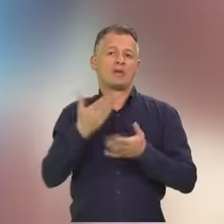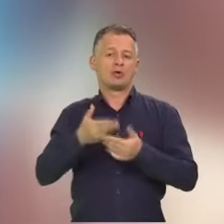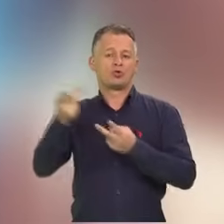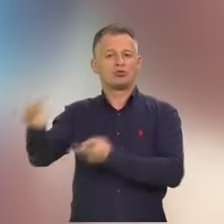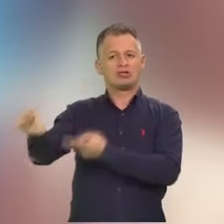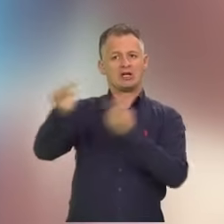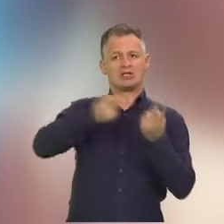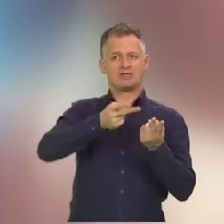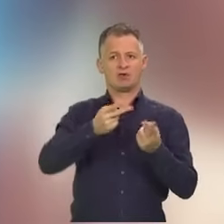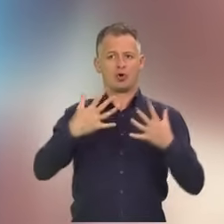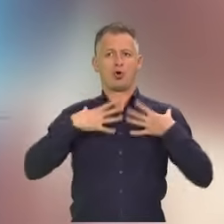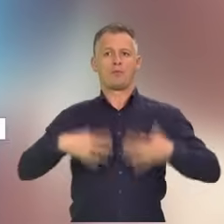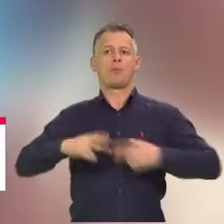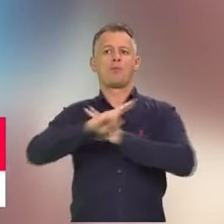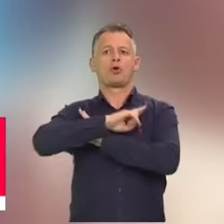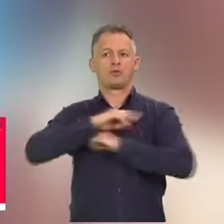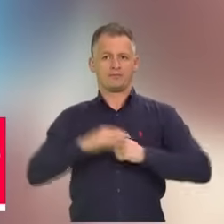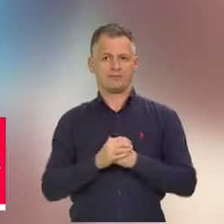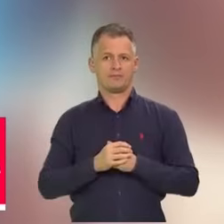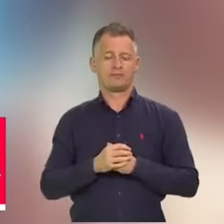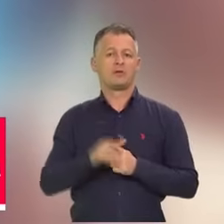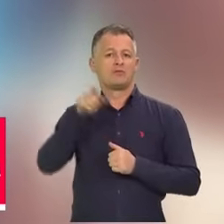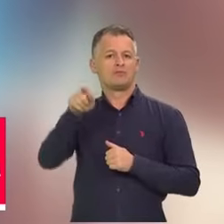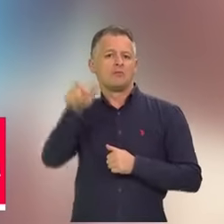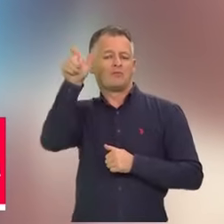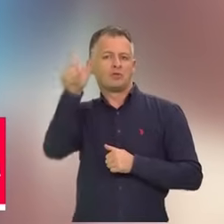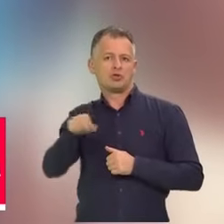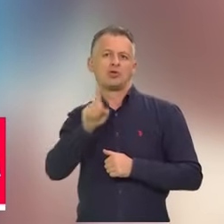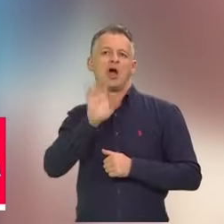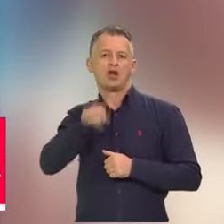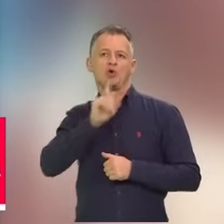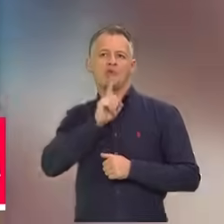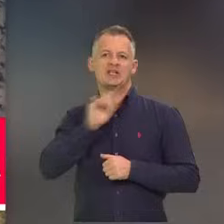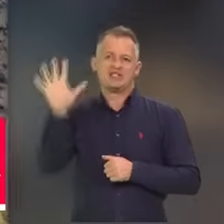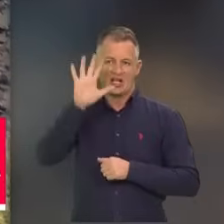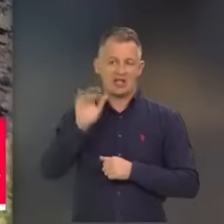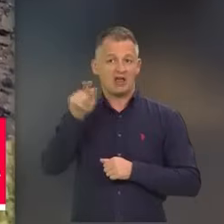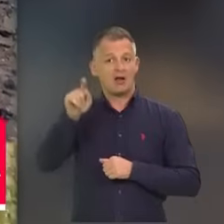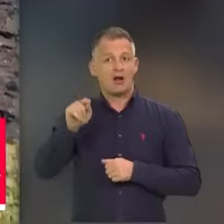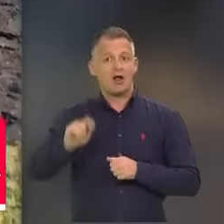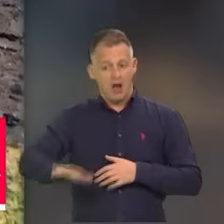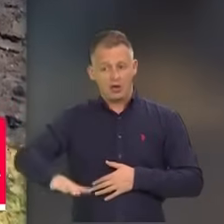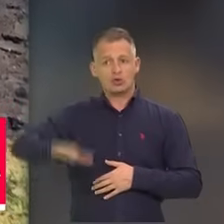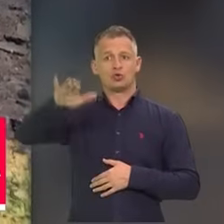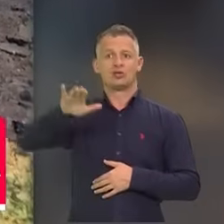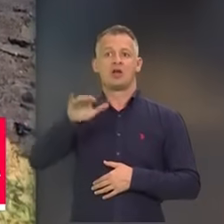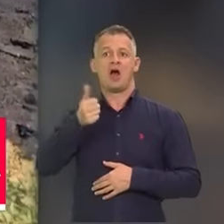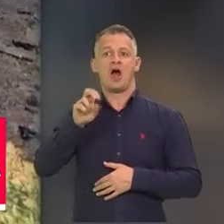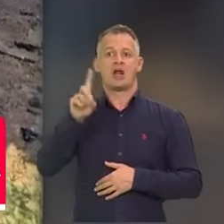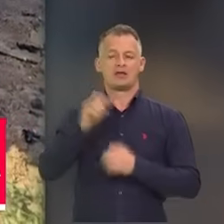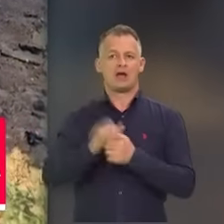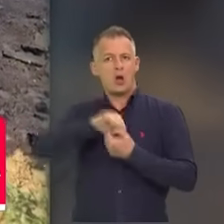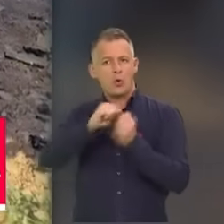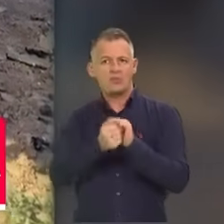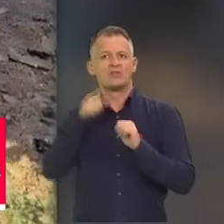Rudolf Widman, unul dintre miile de eroi ai Ucrainei. Chiar dacă are nume străin, soldatul s-a născut și a crescut în România, la Arad. A luptat pe fronturile din